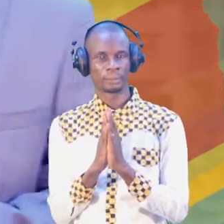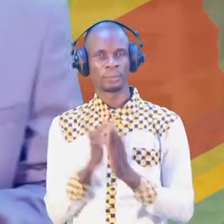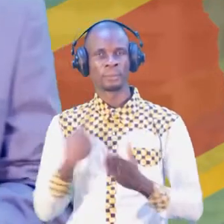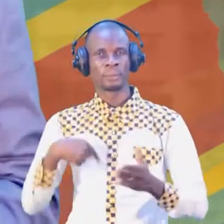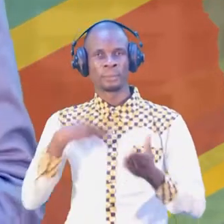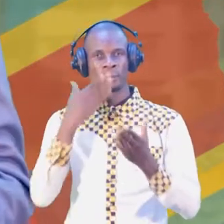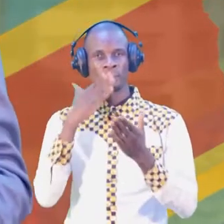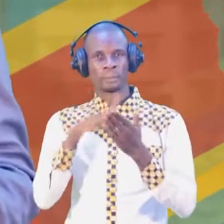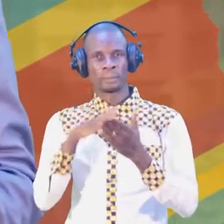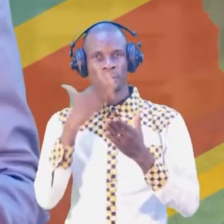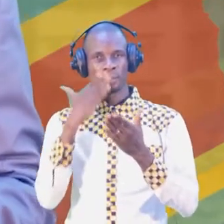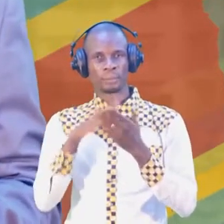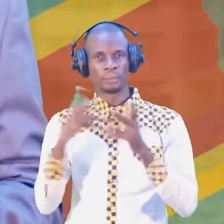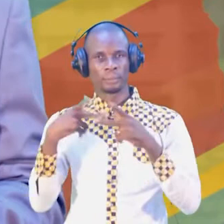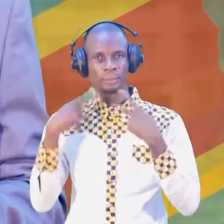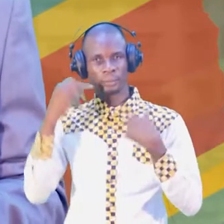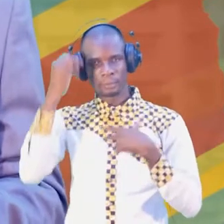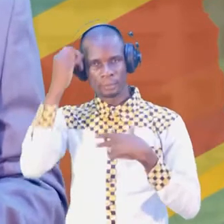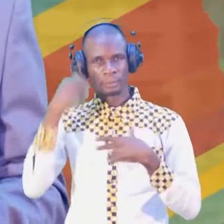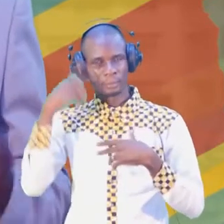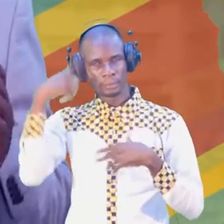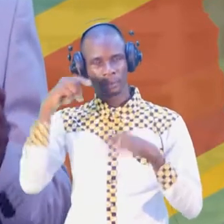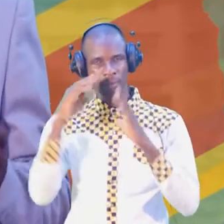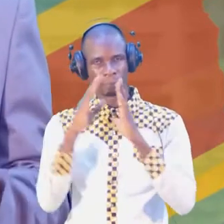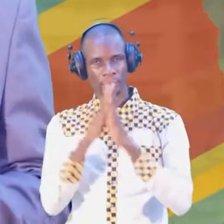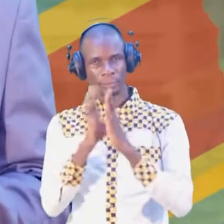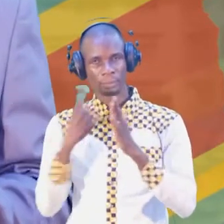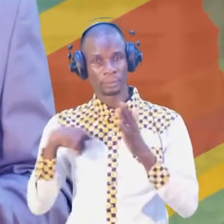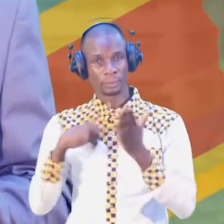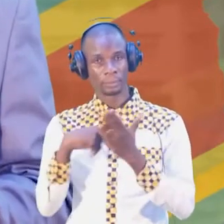To pesi matondi na mbati nipate Grégoire pona libonde lioyo.